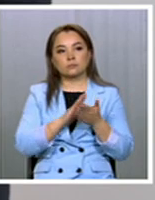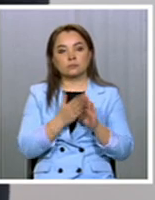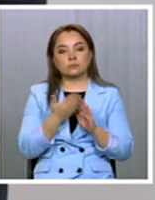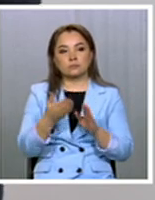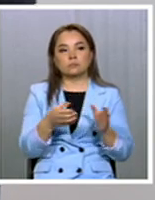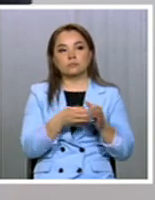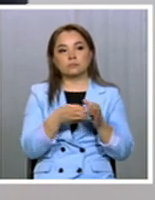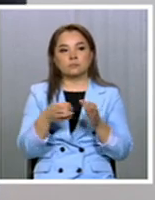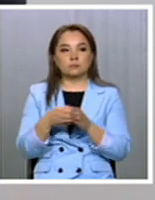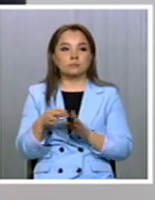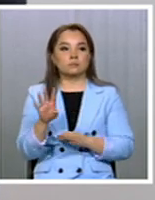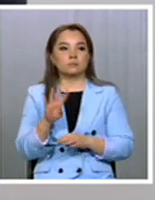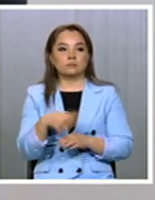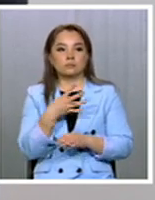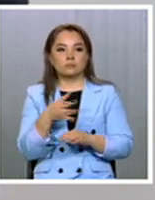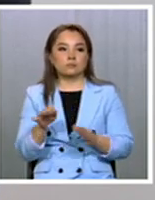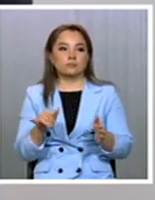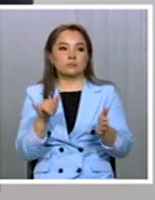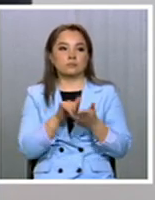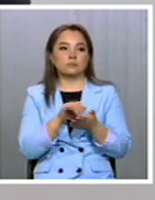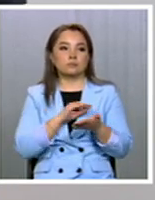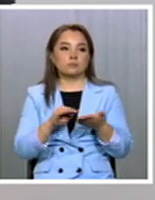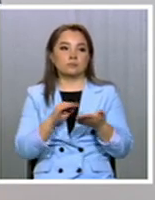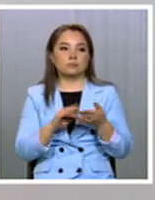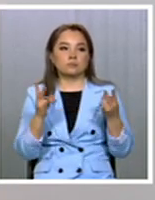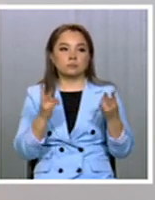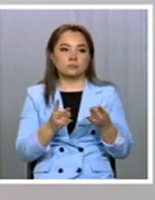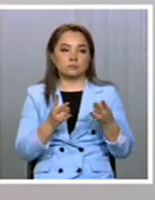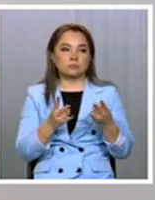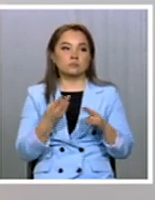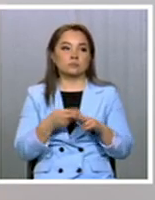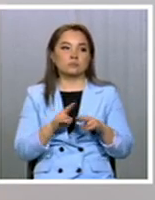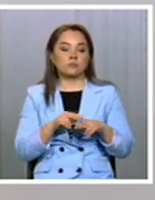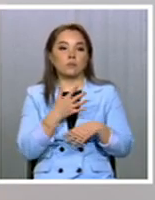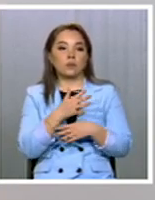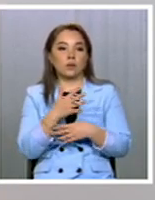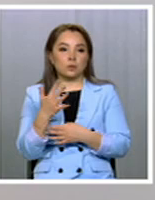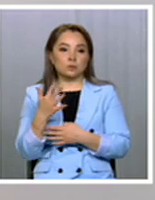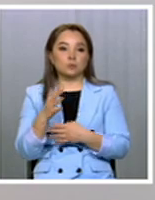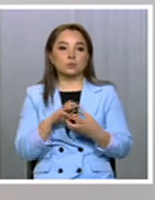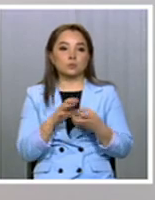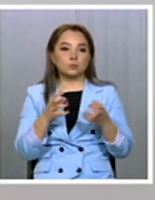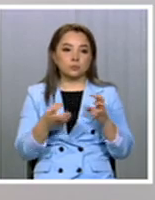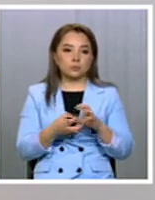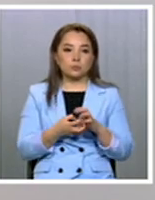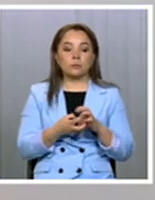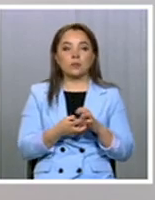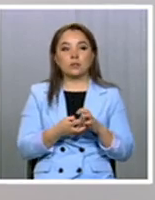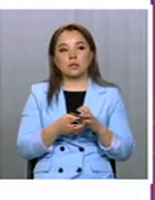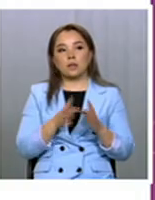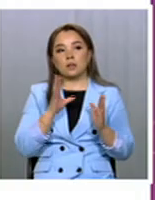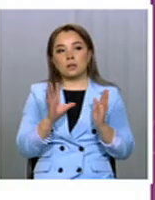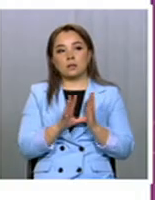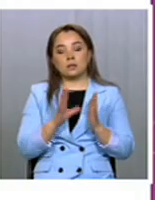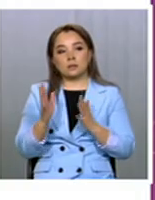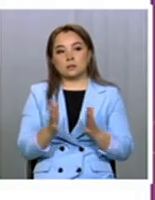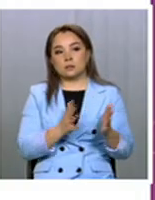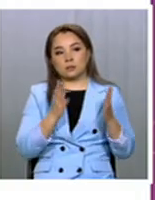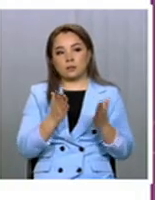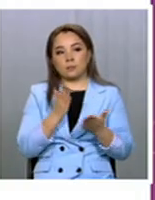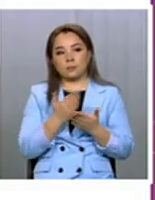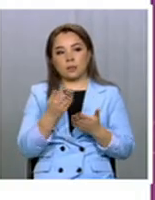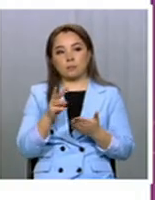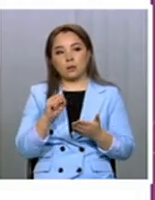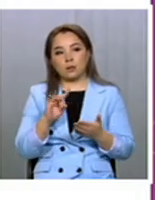жіктеп, кестеге орналастырыңыз. Орман, көмір, жел энергиясы,